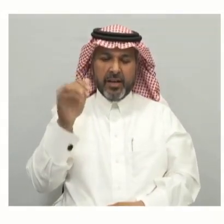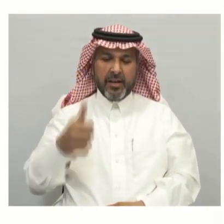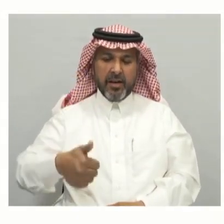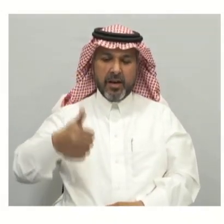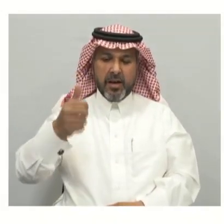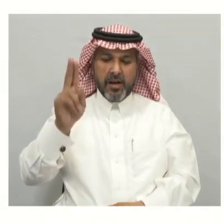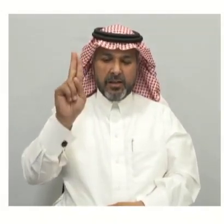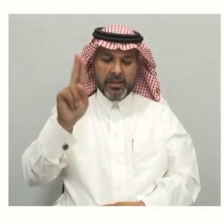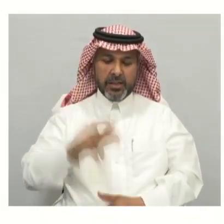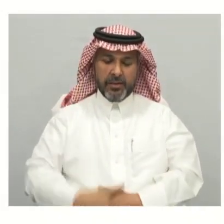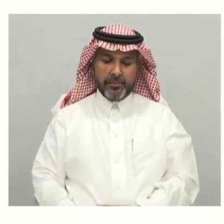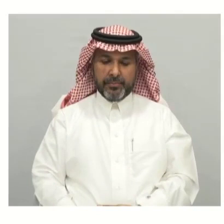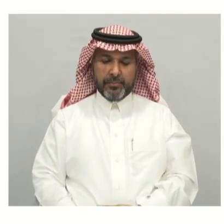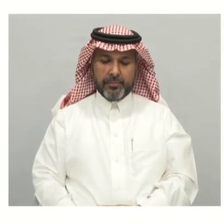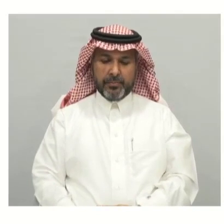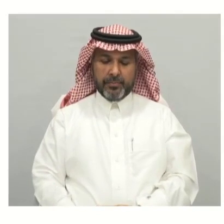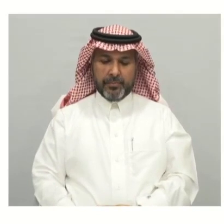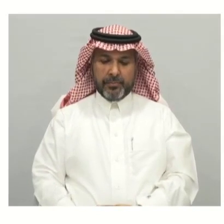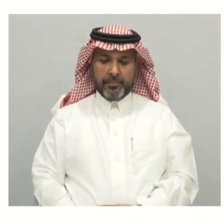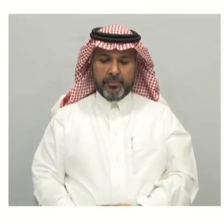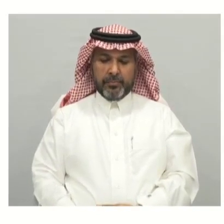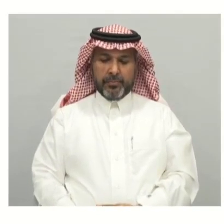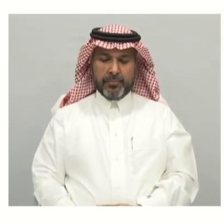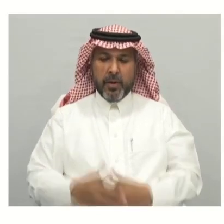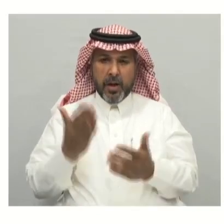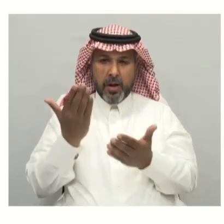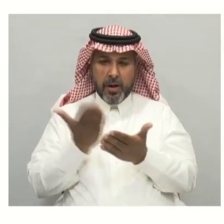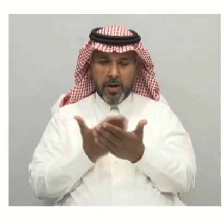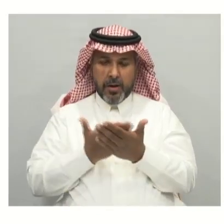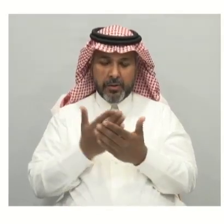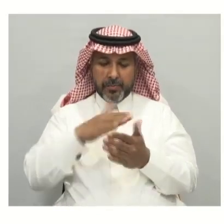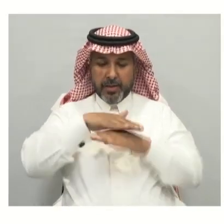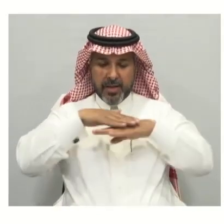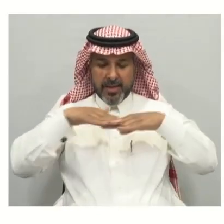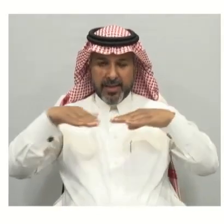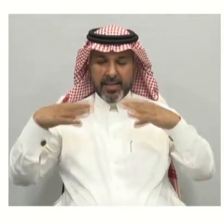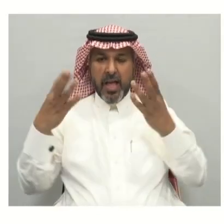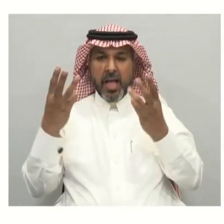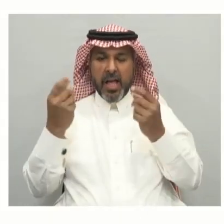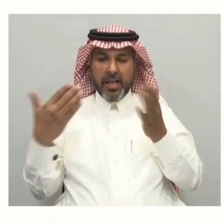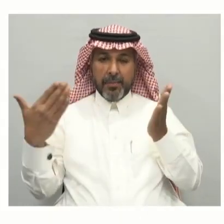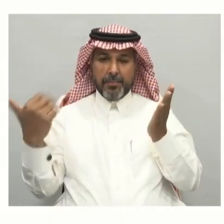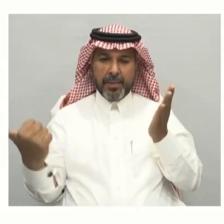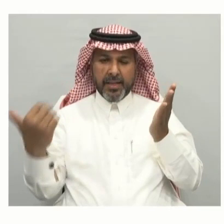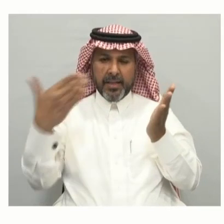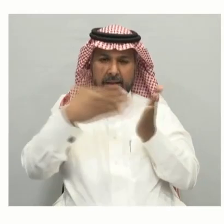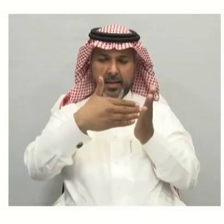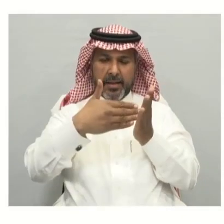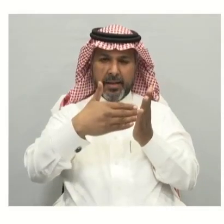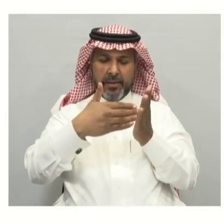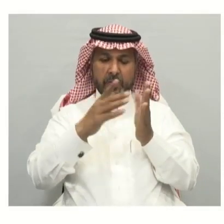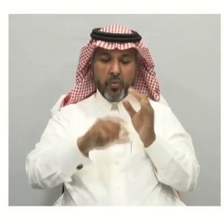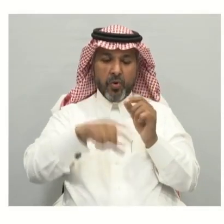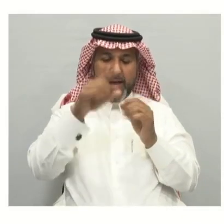اذا سوف ارسم محورين اولا المحور الافقي يمثل نسبه التخفيض المحور الراسي